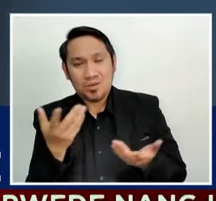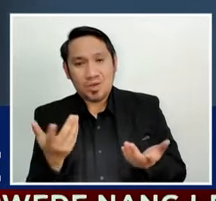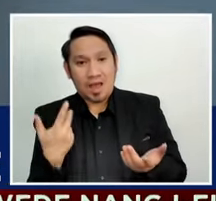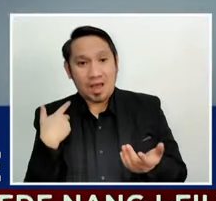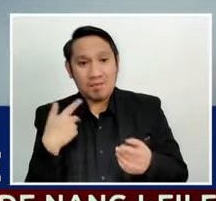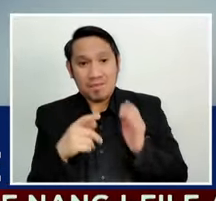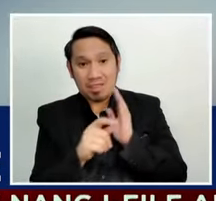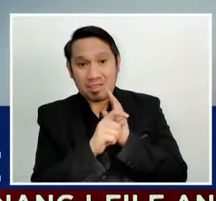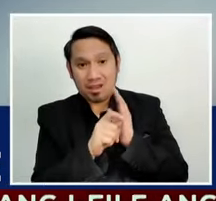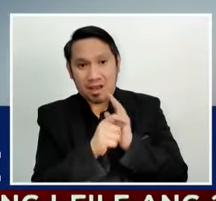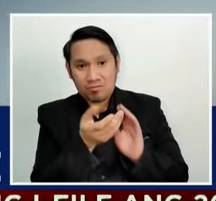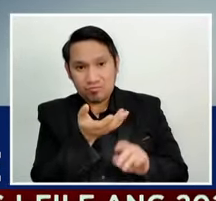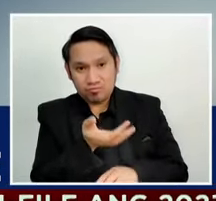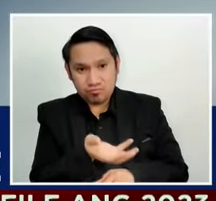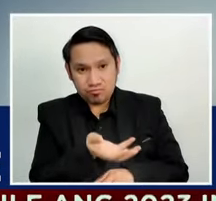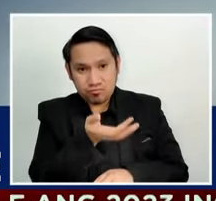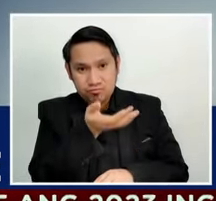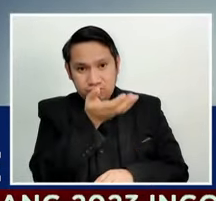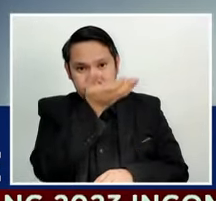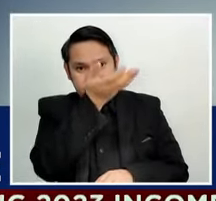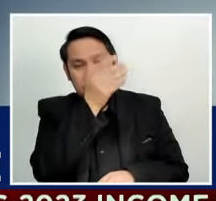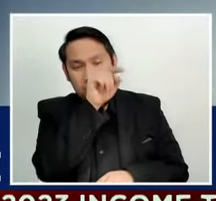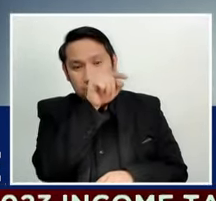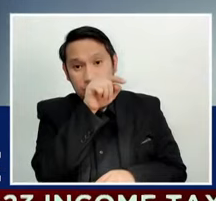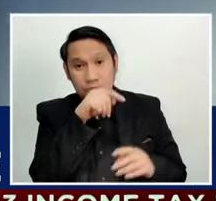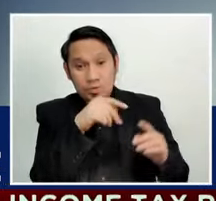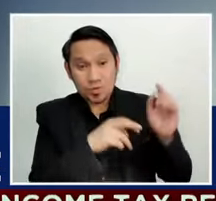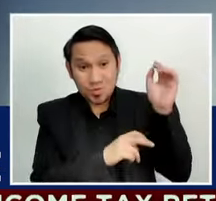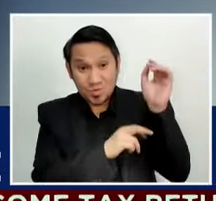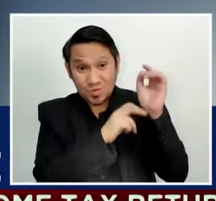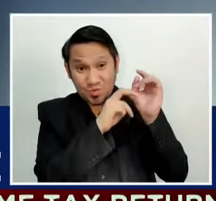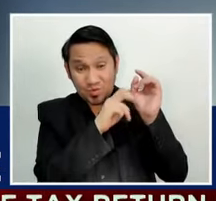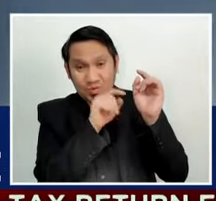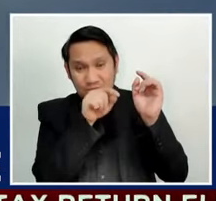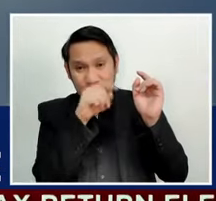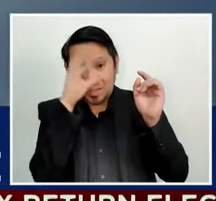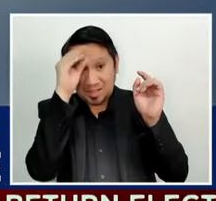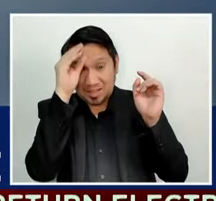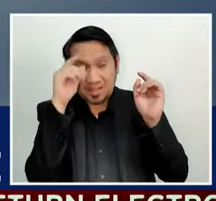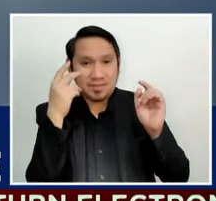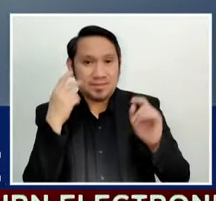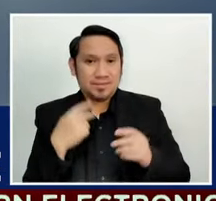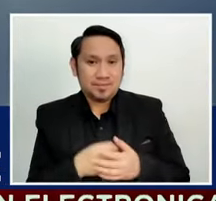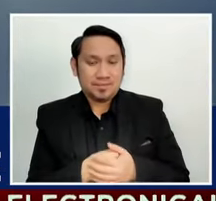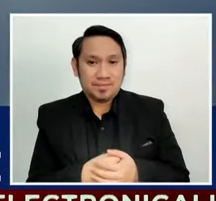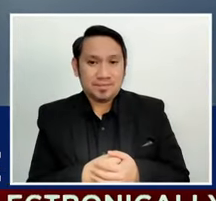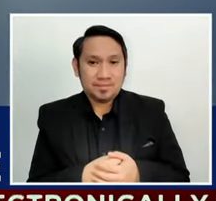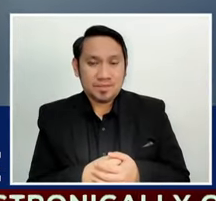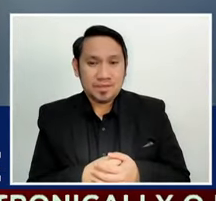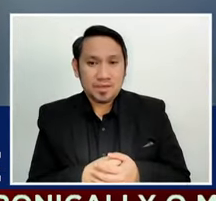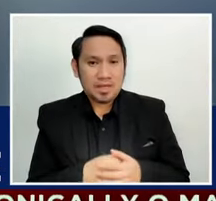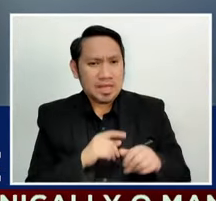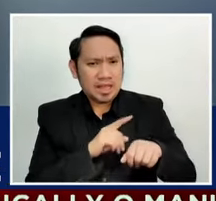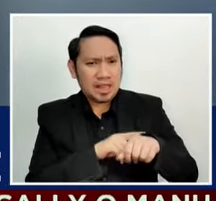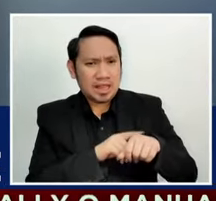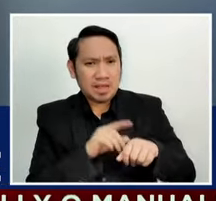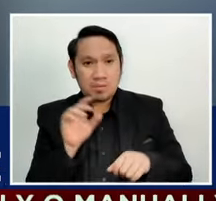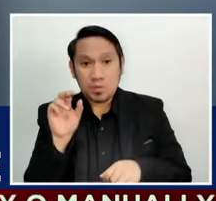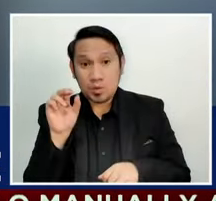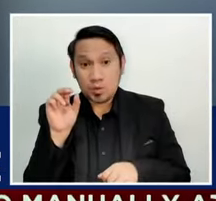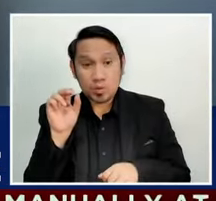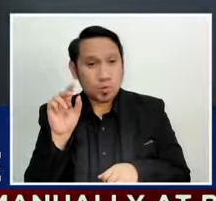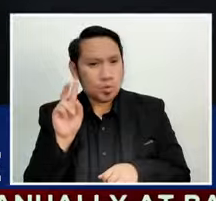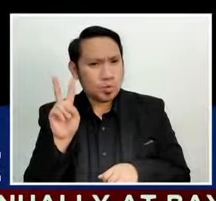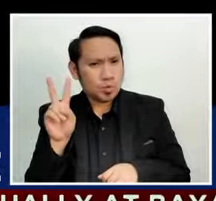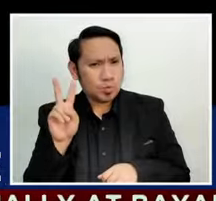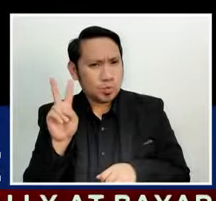ng mga rescuer ang lalaking ito na umakyat sa poste sa barangay Sipak Almasen sa Navotas City pasado alas 2 Martes sa